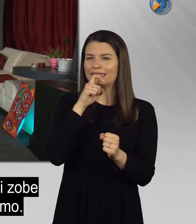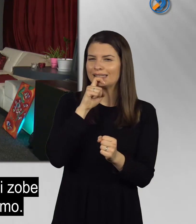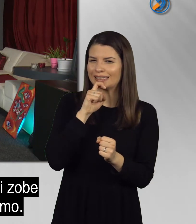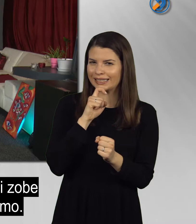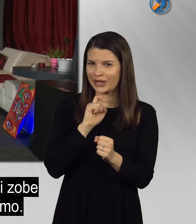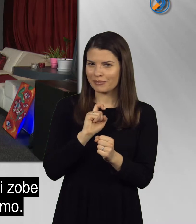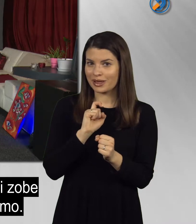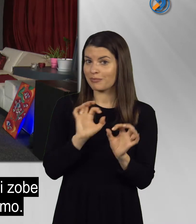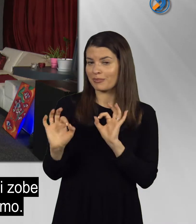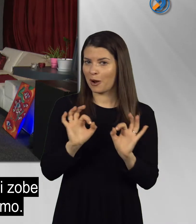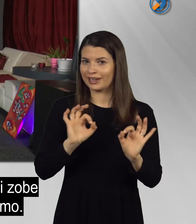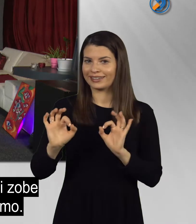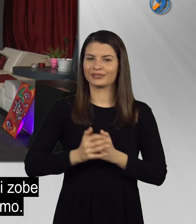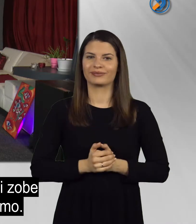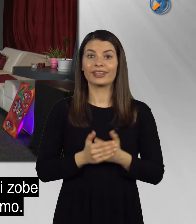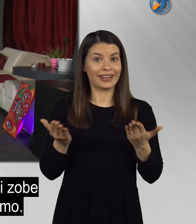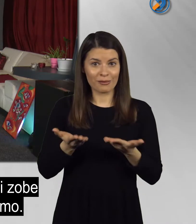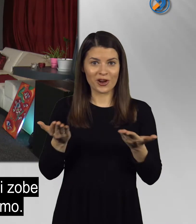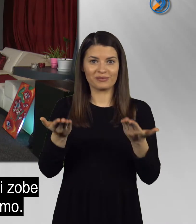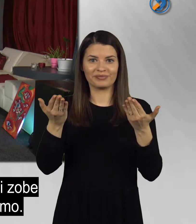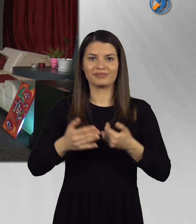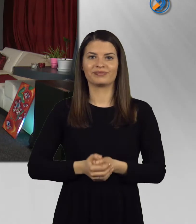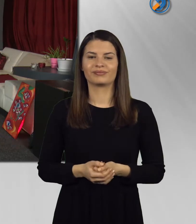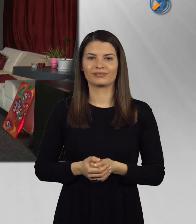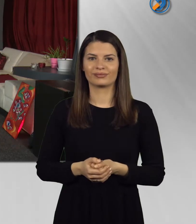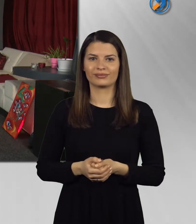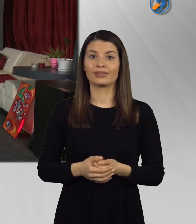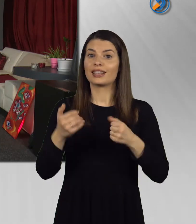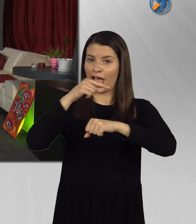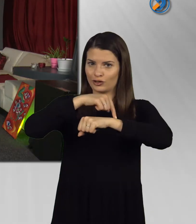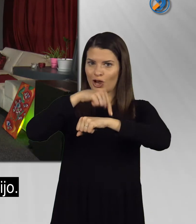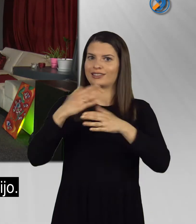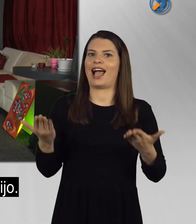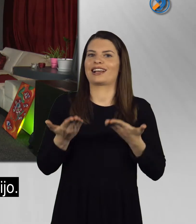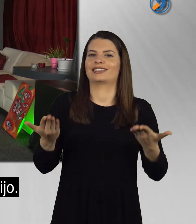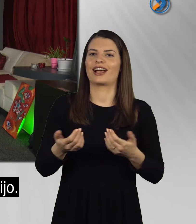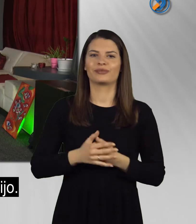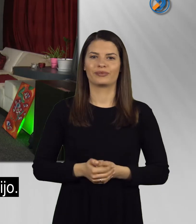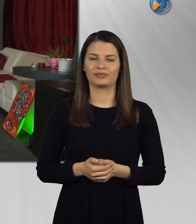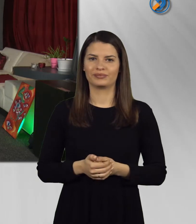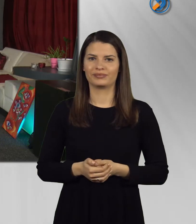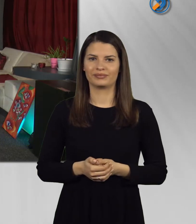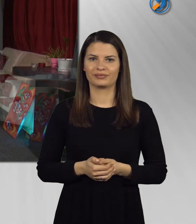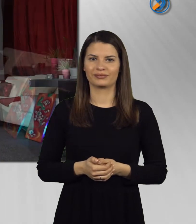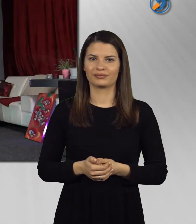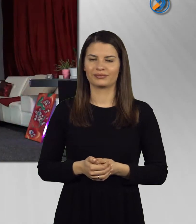stisni zobe in to je to. Gremo? Čas je za akcijo. Gremo.